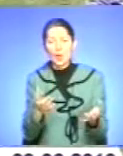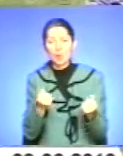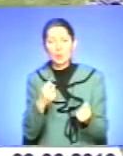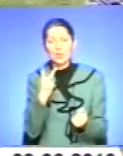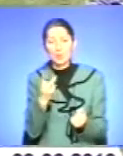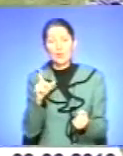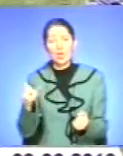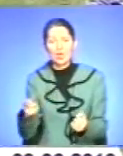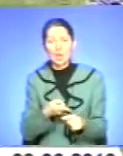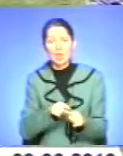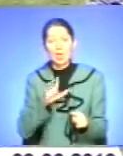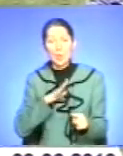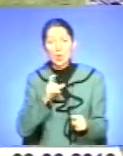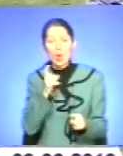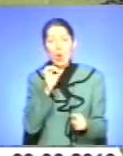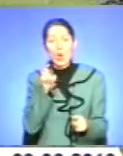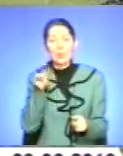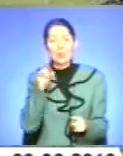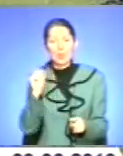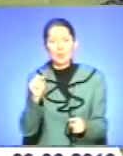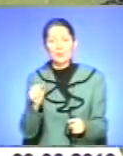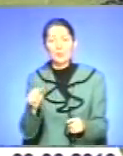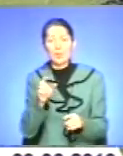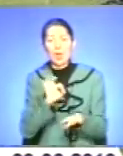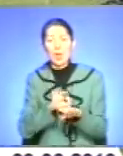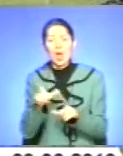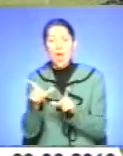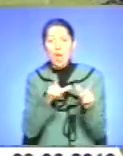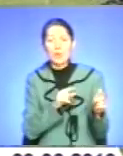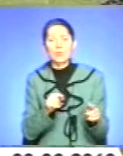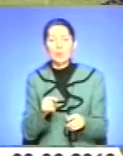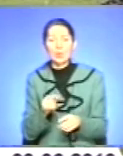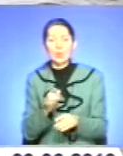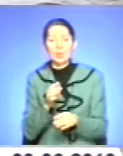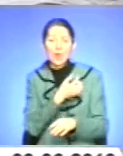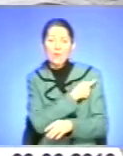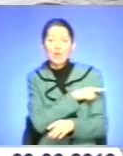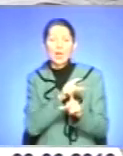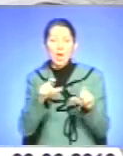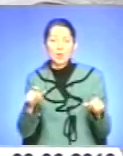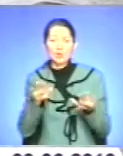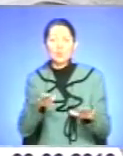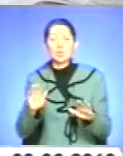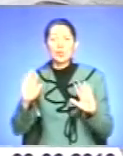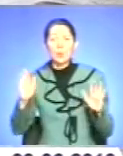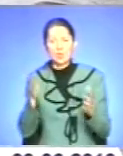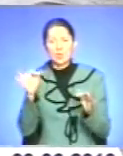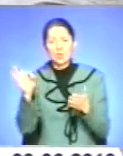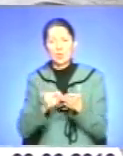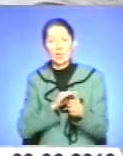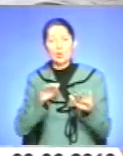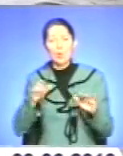CR-V. Потерпілих доправили до лікарні. На місце події одразу виїхали правоохоронці. Усі обставини дорожньо-транспортної